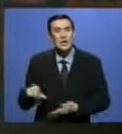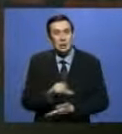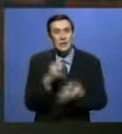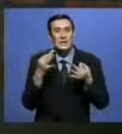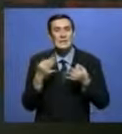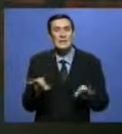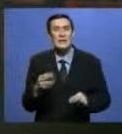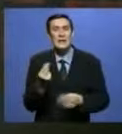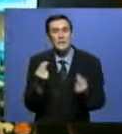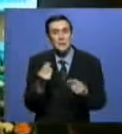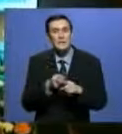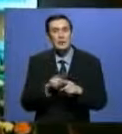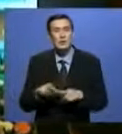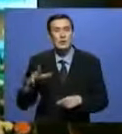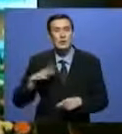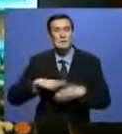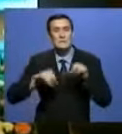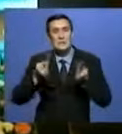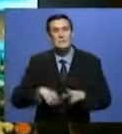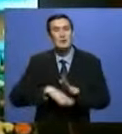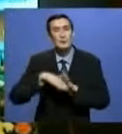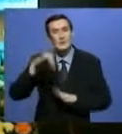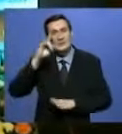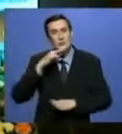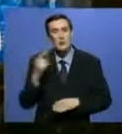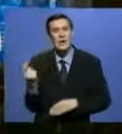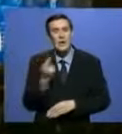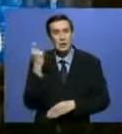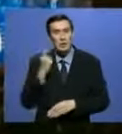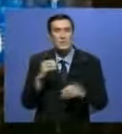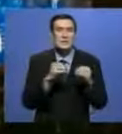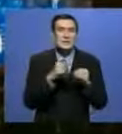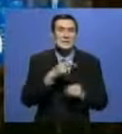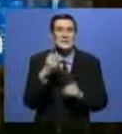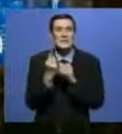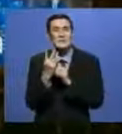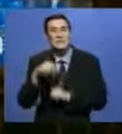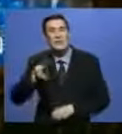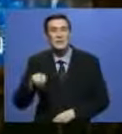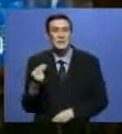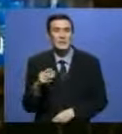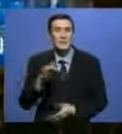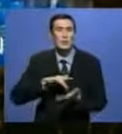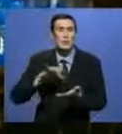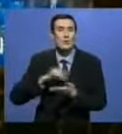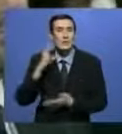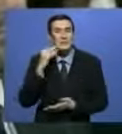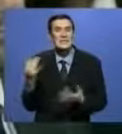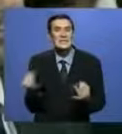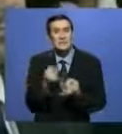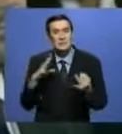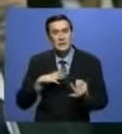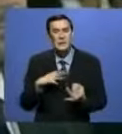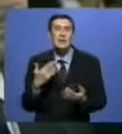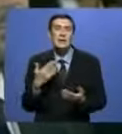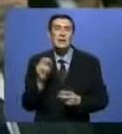легализацией капиталов, которая, по ожиданиям экспертов, укрепит казахстанскую экономику на 10-12 миллиардов тенге. В Алматы интересной для инвесторов стала, к